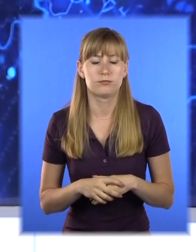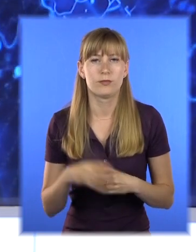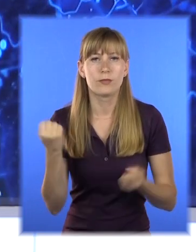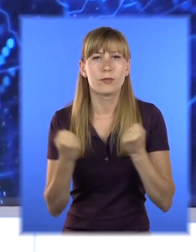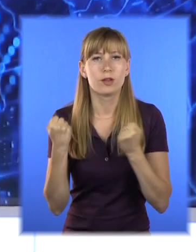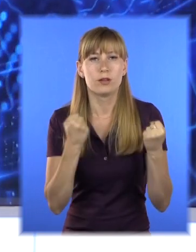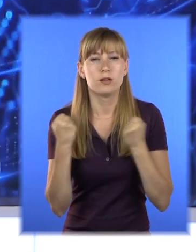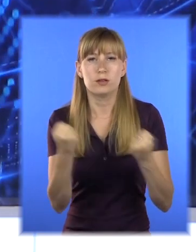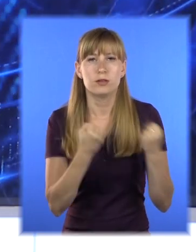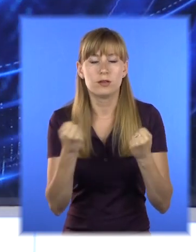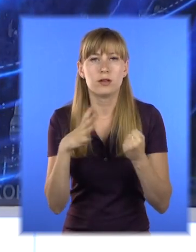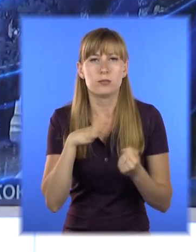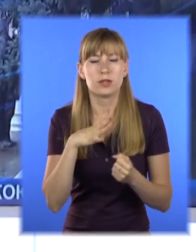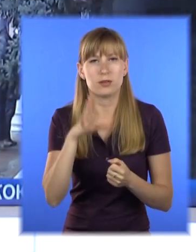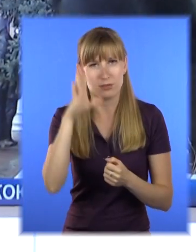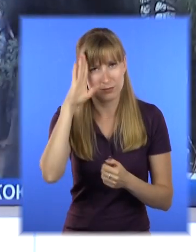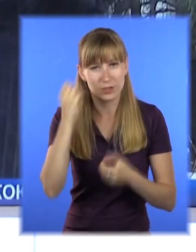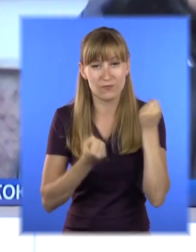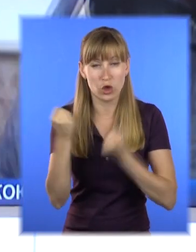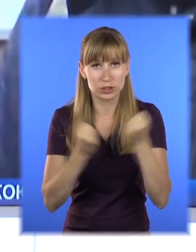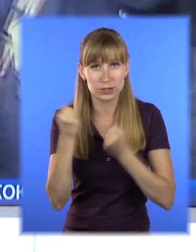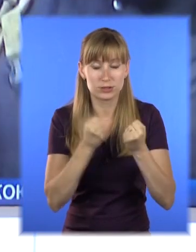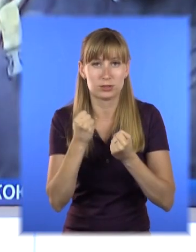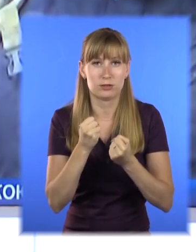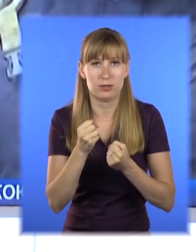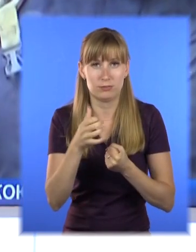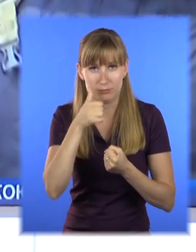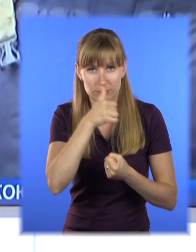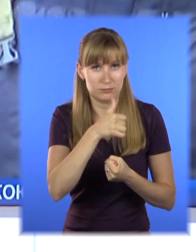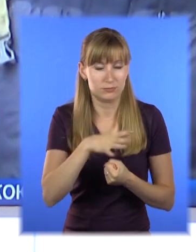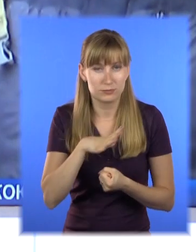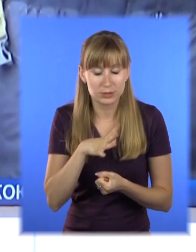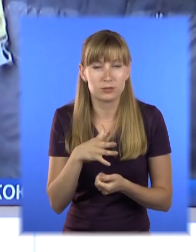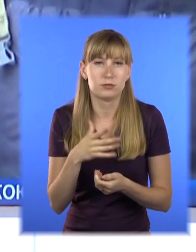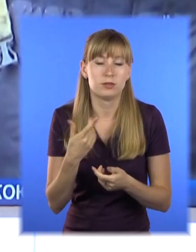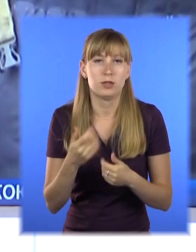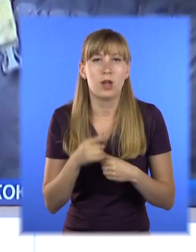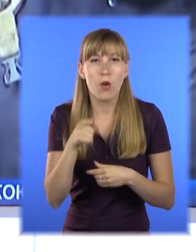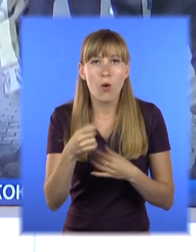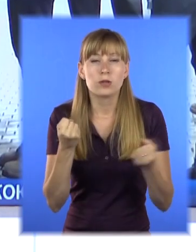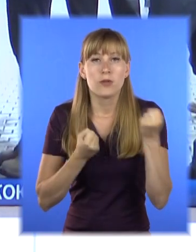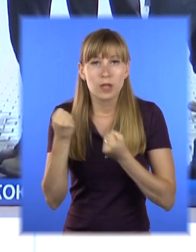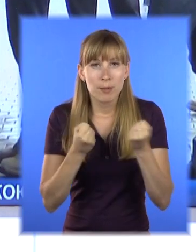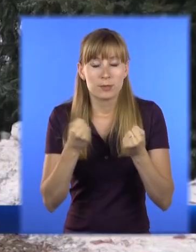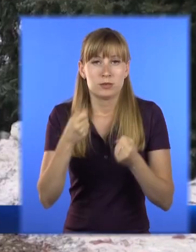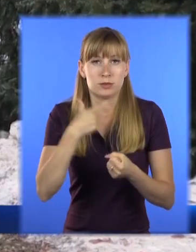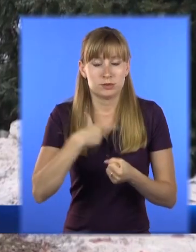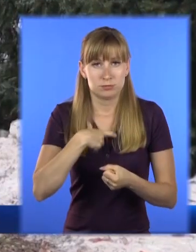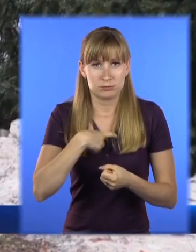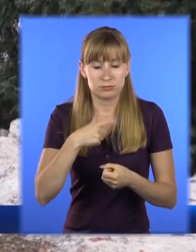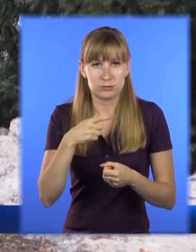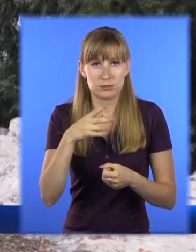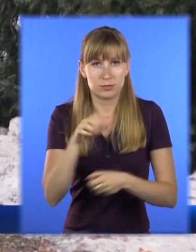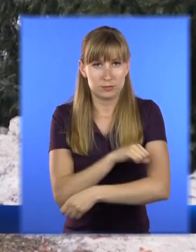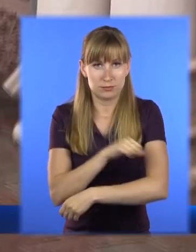Керував автівкою під травкою. Патрульні поліцейські затримали відомого криворізького активіста Сергія Мінтія. Той керував автомобілем